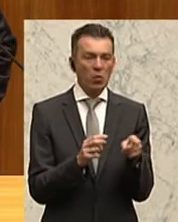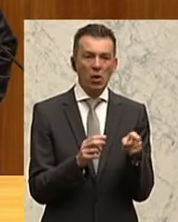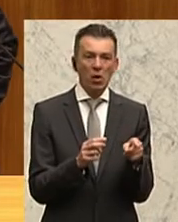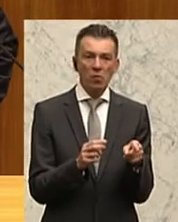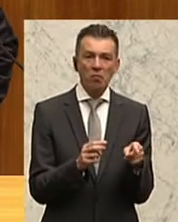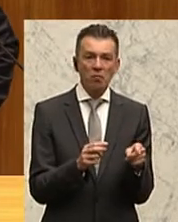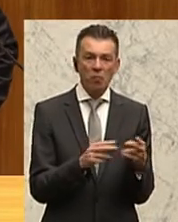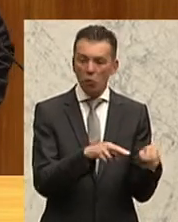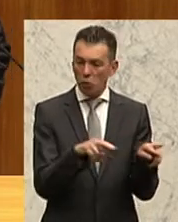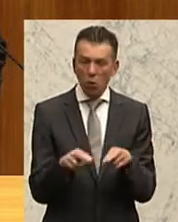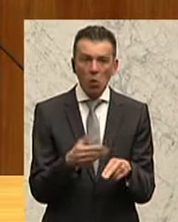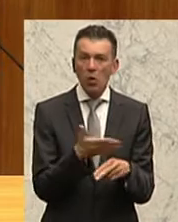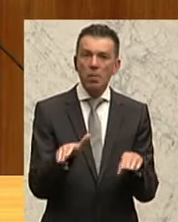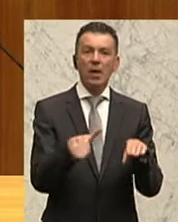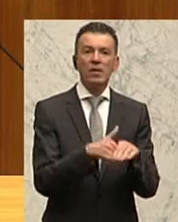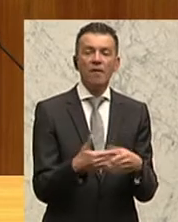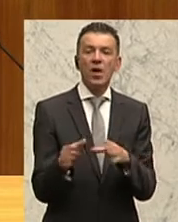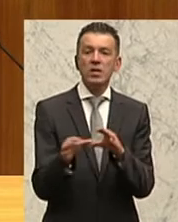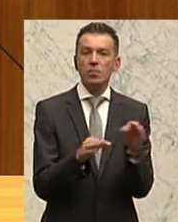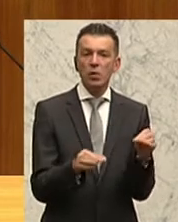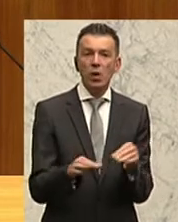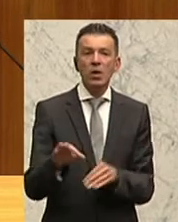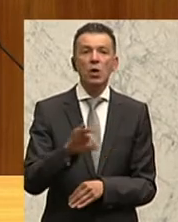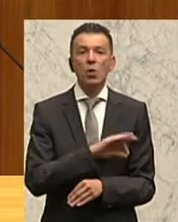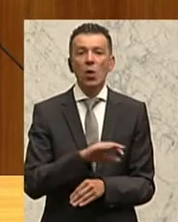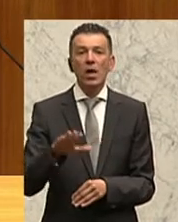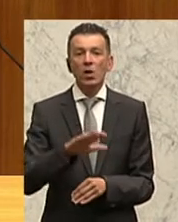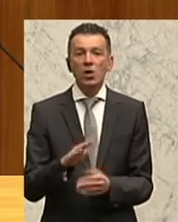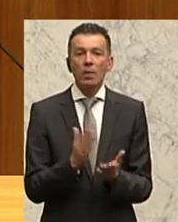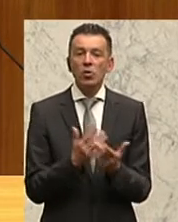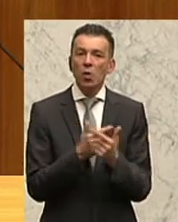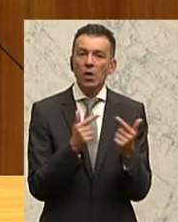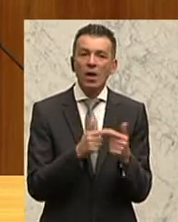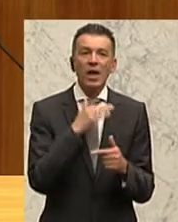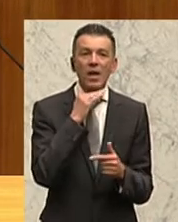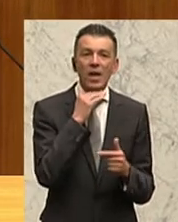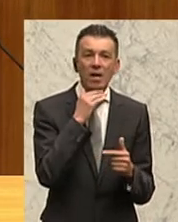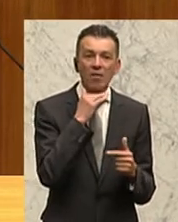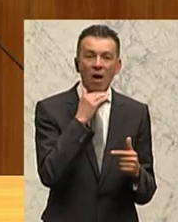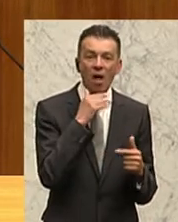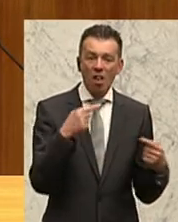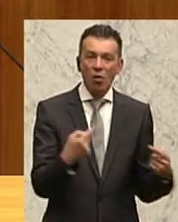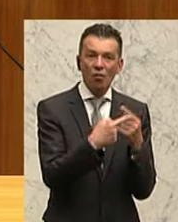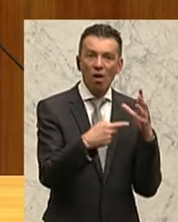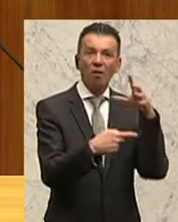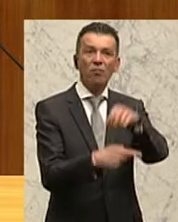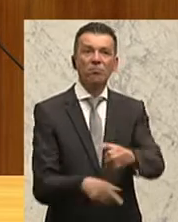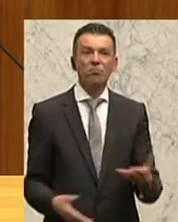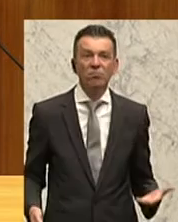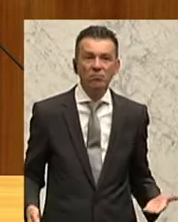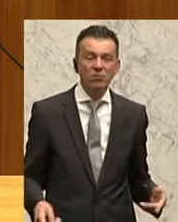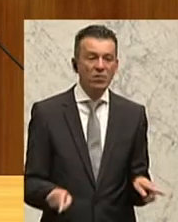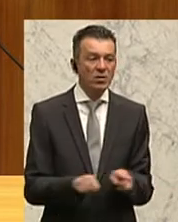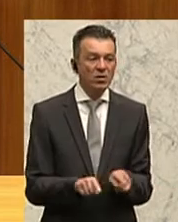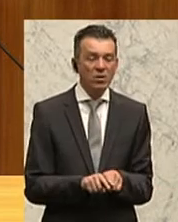bedeuten? Kollege Scheibner hat das ausführlich dargestellt, wenn Israel in den Konflikt massiv einsteigen würde. Und wenn letztendlich auch der ganze Nahe